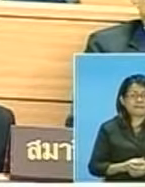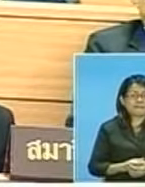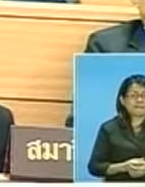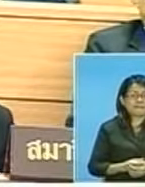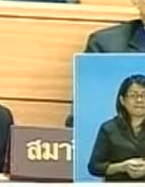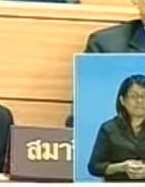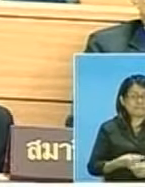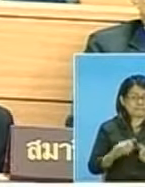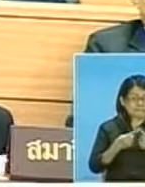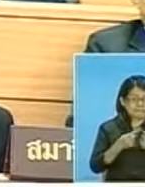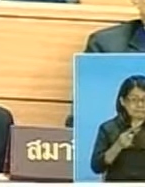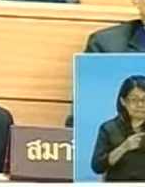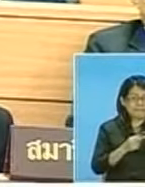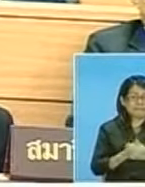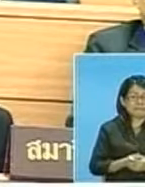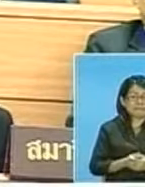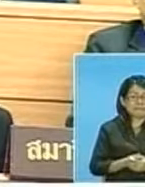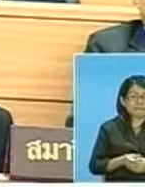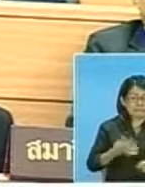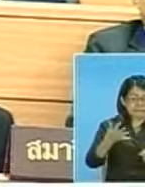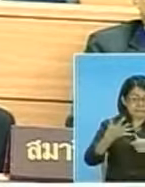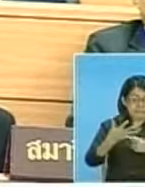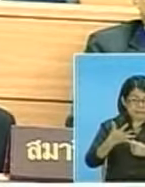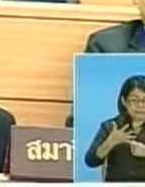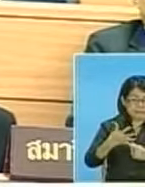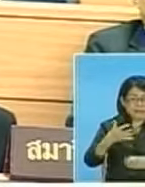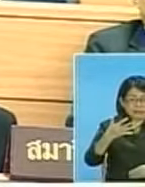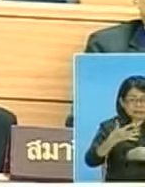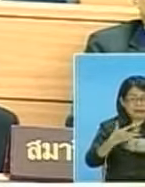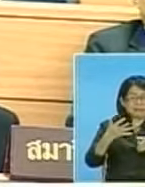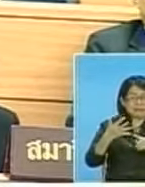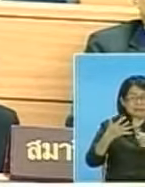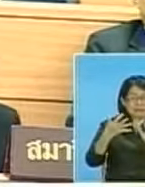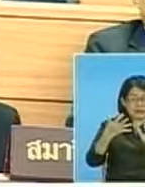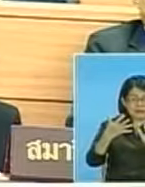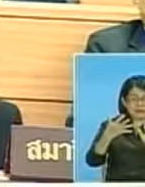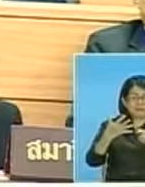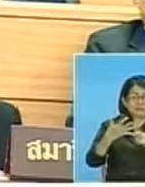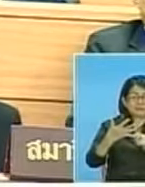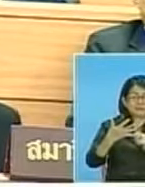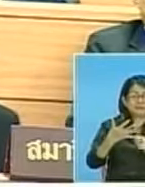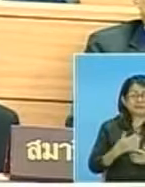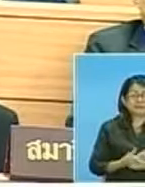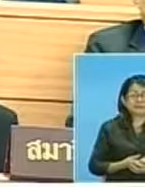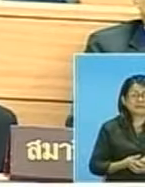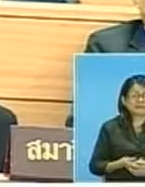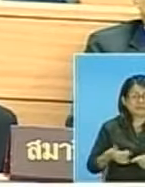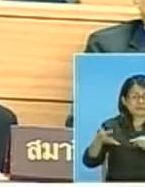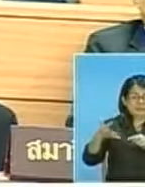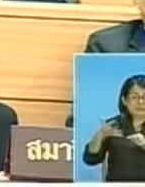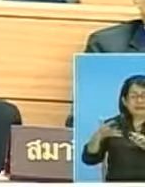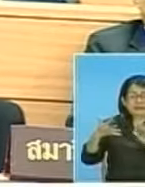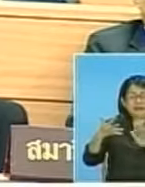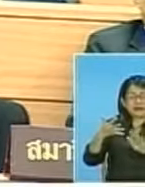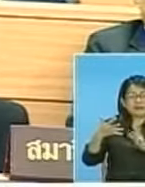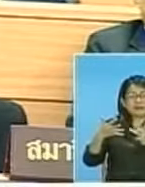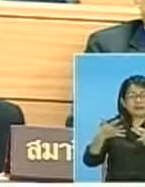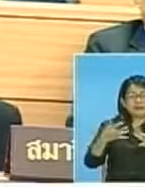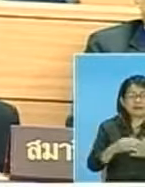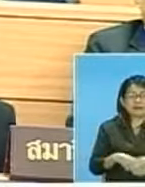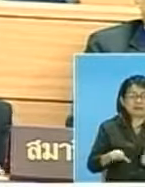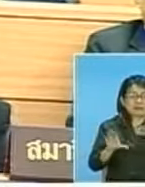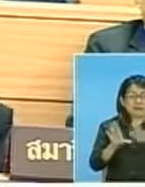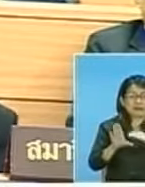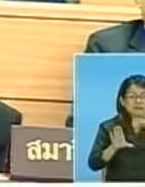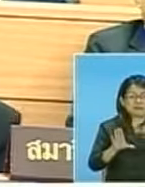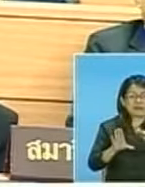ส่วนสมาชิกหรือว่าผู้ดำรงตำแหน่งอีกข้อหนึ่งที่กับผมคิดว่าควรจะเพิ่มเป็นบุคคลไม่ควรอนุญาตให้ลงรับส